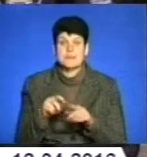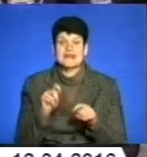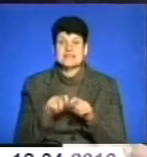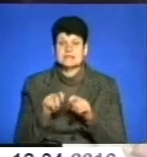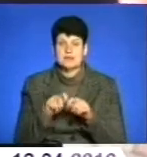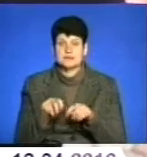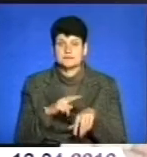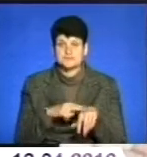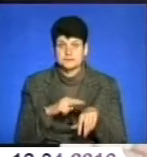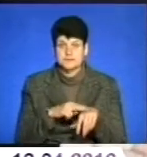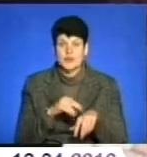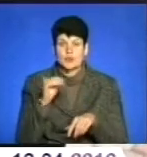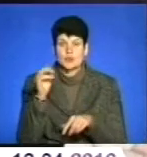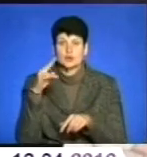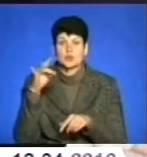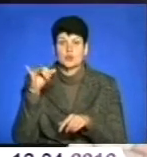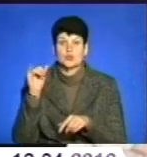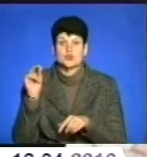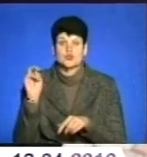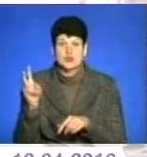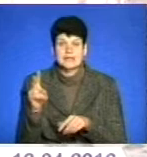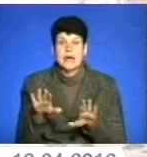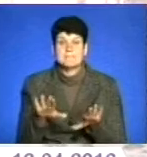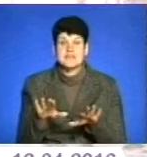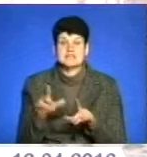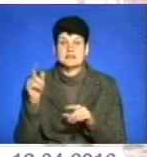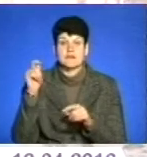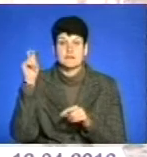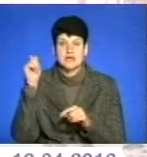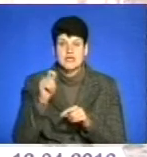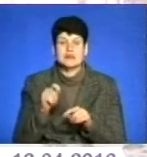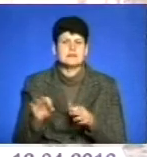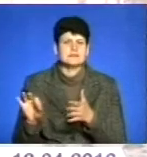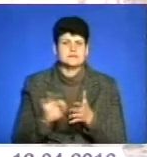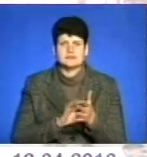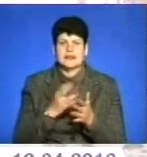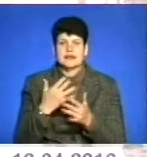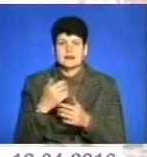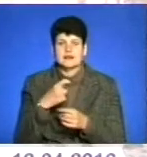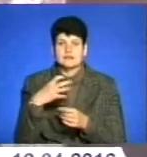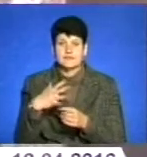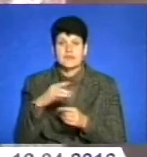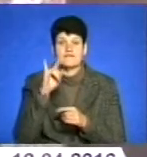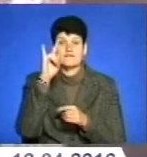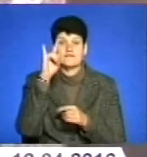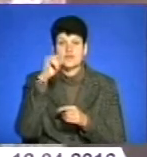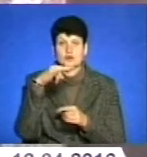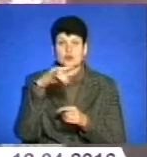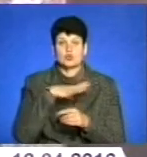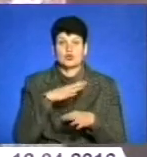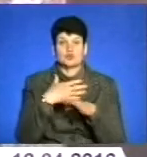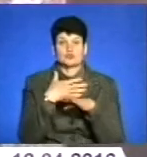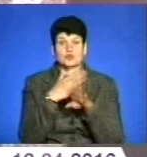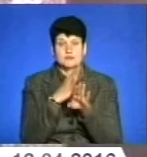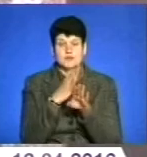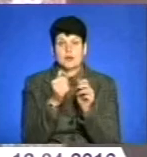поліції міста Тернополя Юлії Дручок, на місце виклику вони прибули за кілька хвилин. Вікно над вхідними дверима під'їзду було розбите,